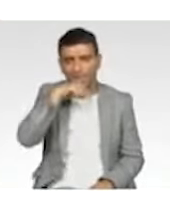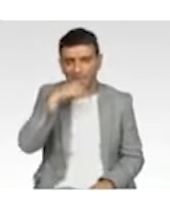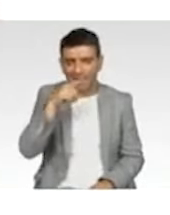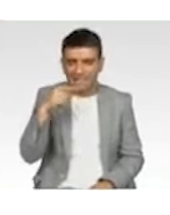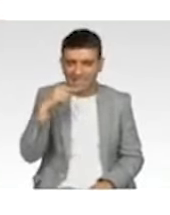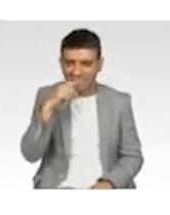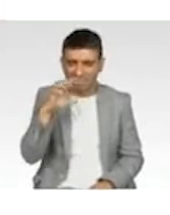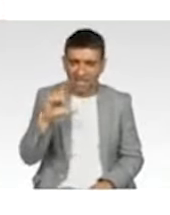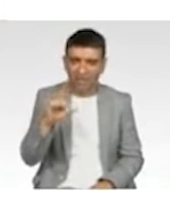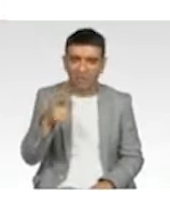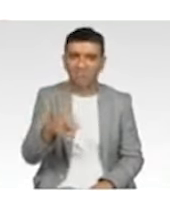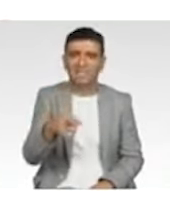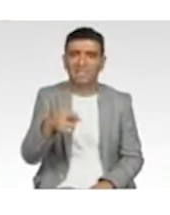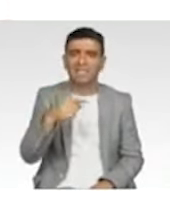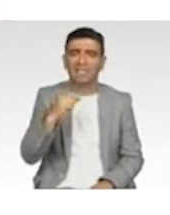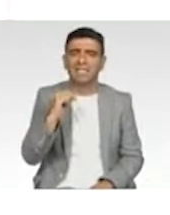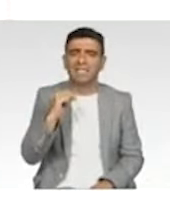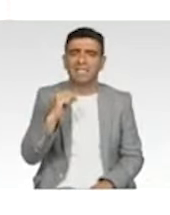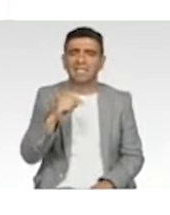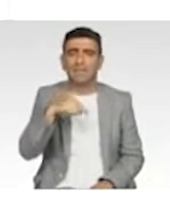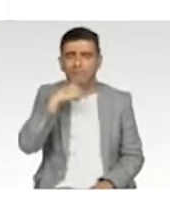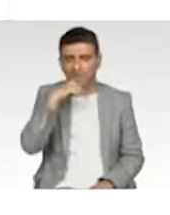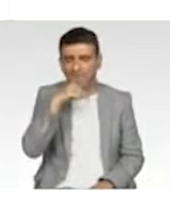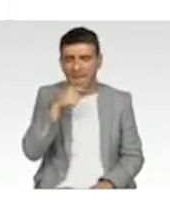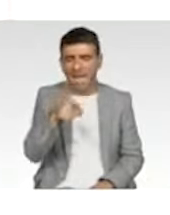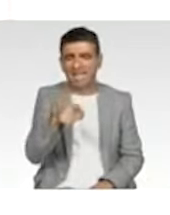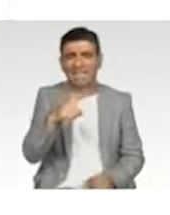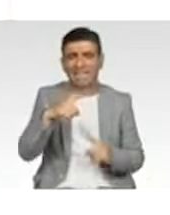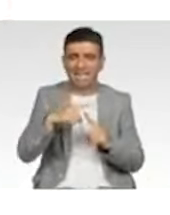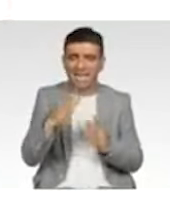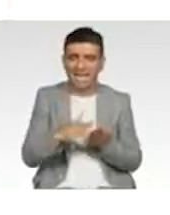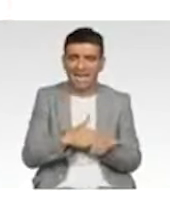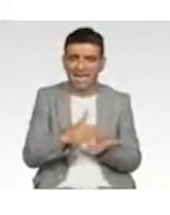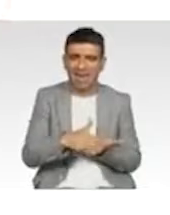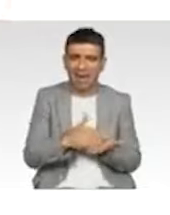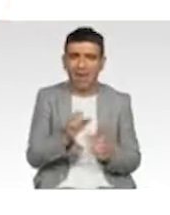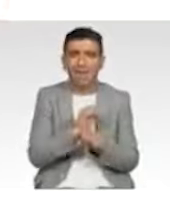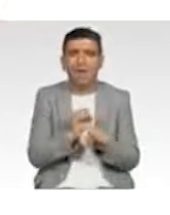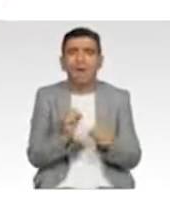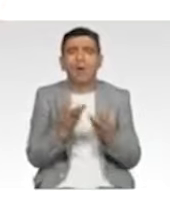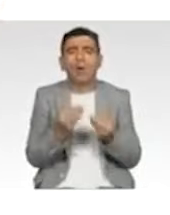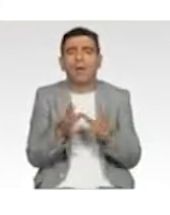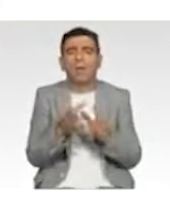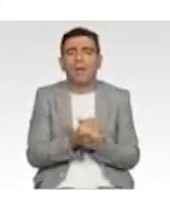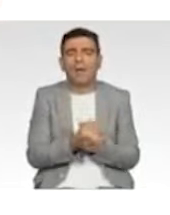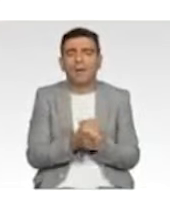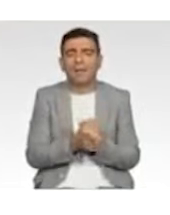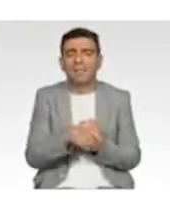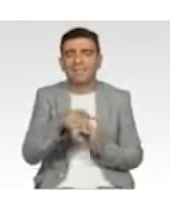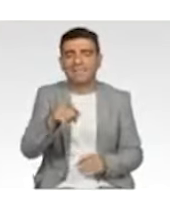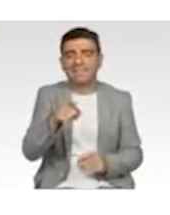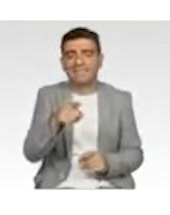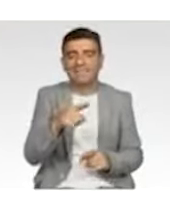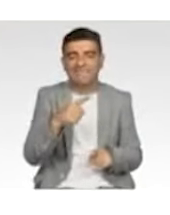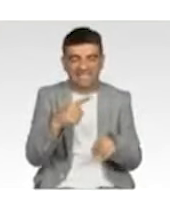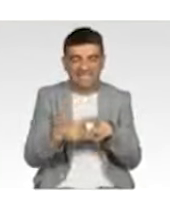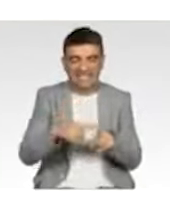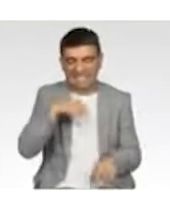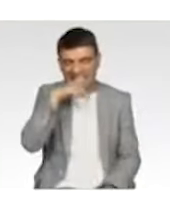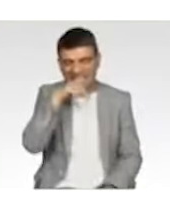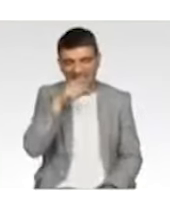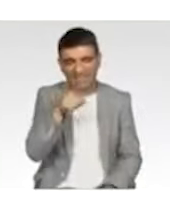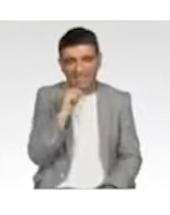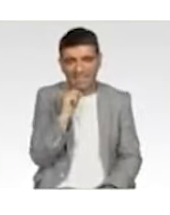salçası, domates salçası, kapya biberi, tereyağı, vazgeçilmezimiz ve sivri biber.